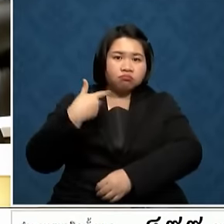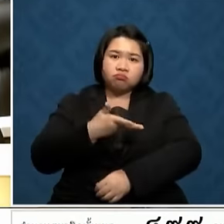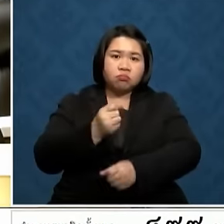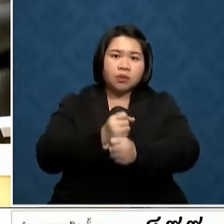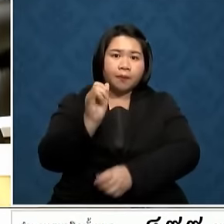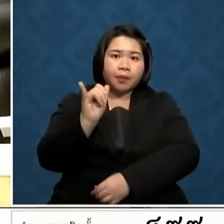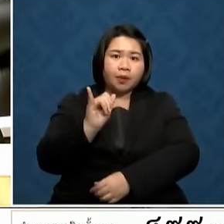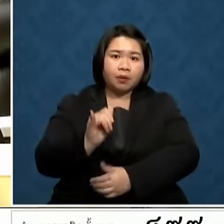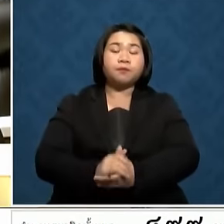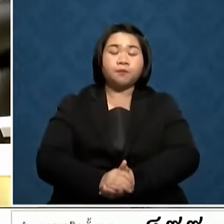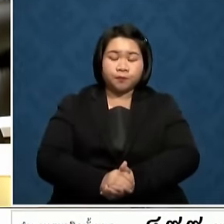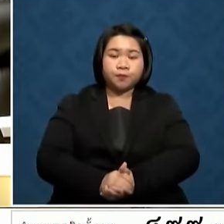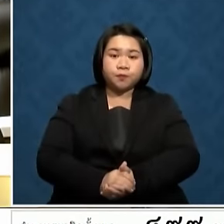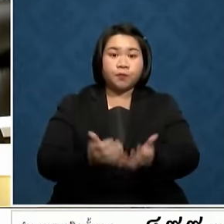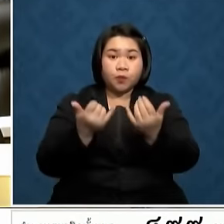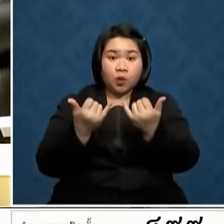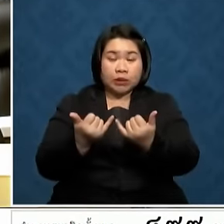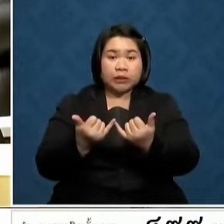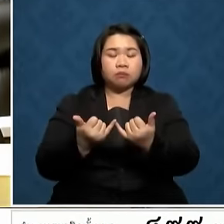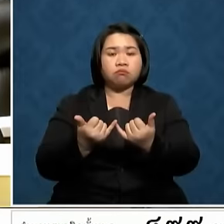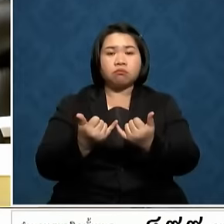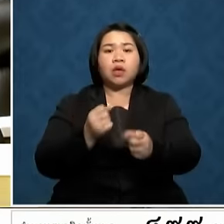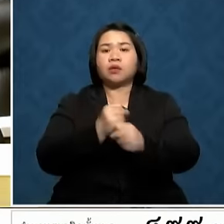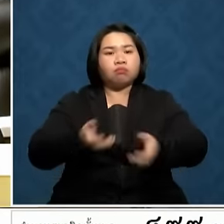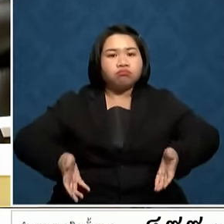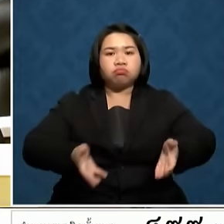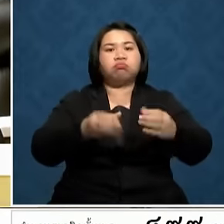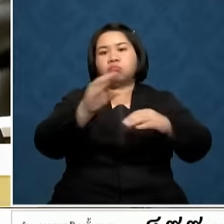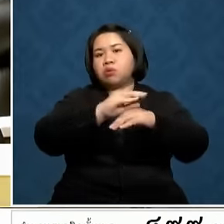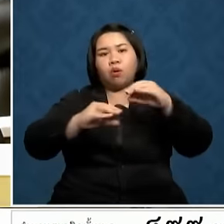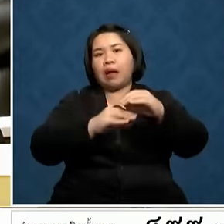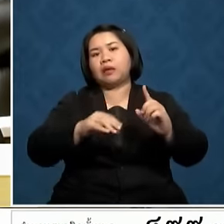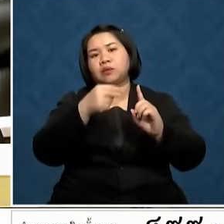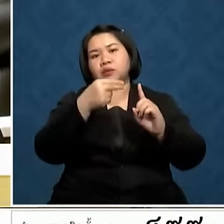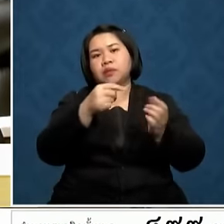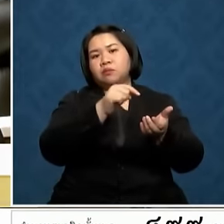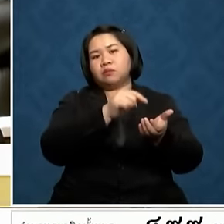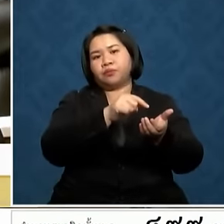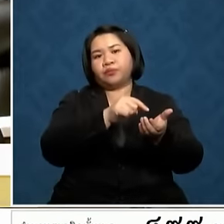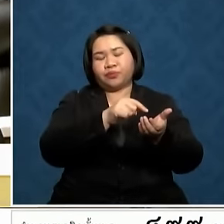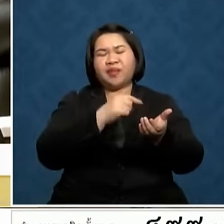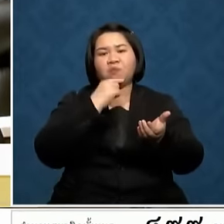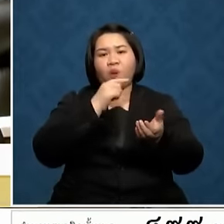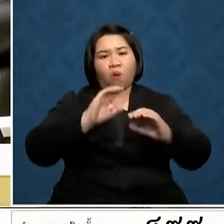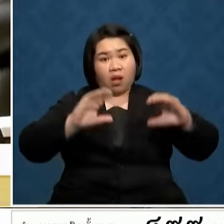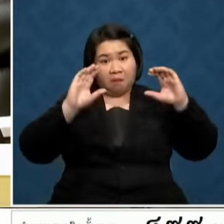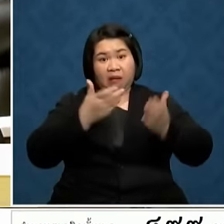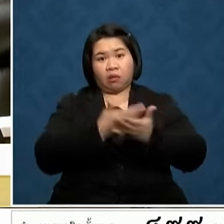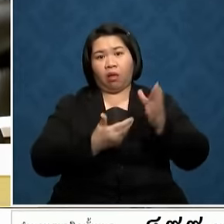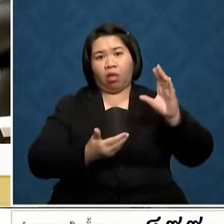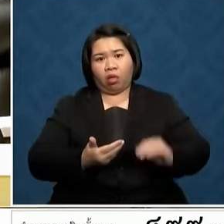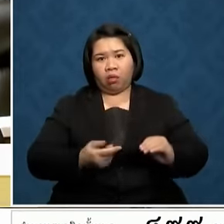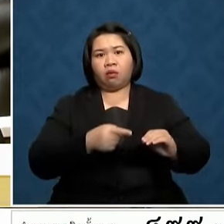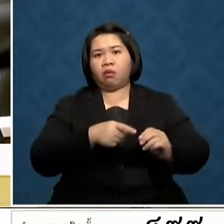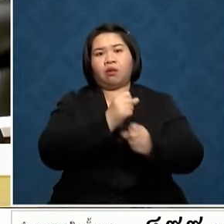แตนั้กธรธาน การที่เราเทหมดหนาตักก Visual Walletั้นไม่เพีงแต่เสียงจะทำให้รฐบาลมงบประมาณน้อยลง